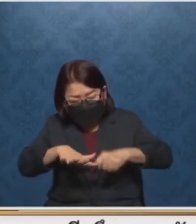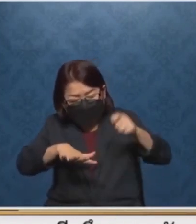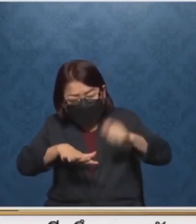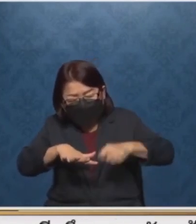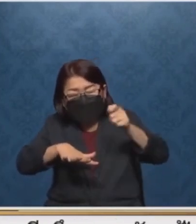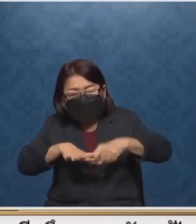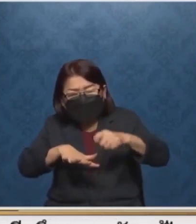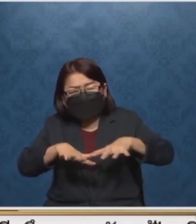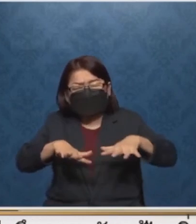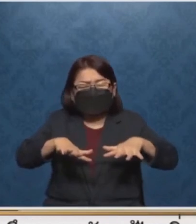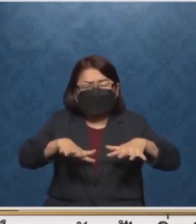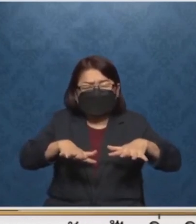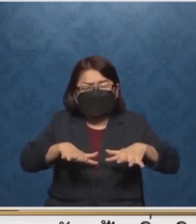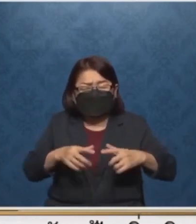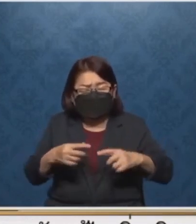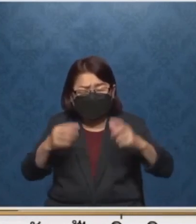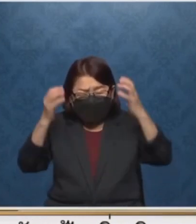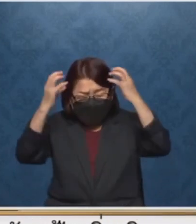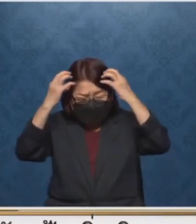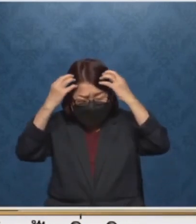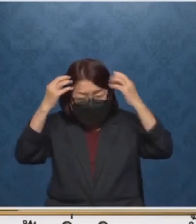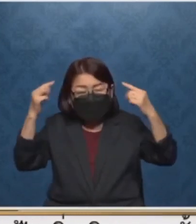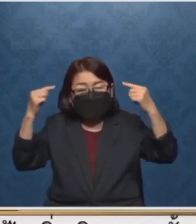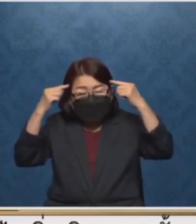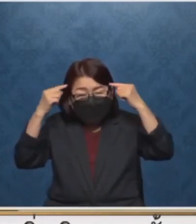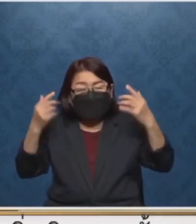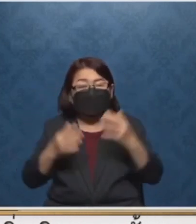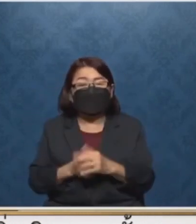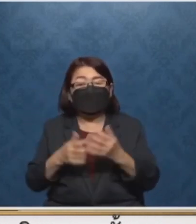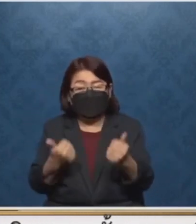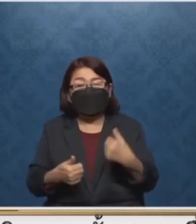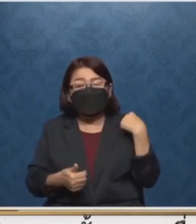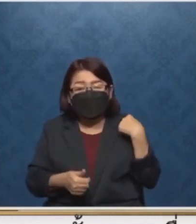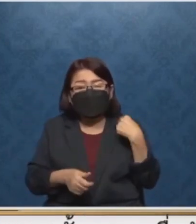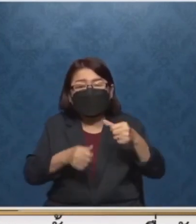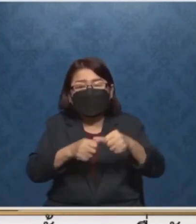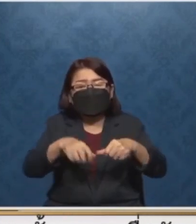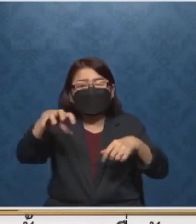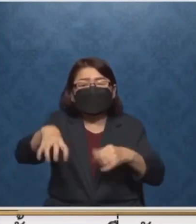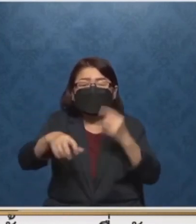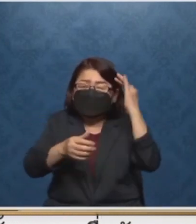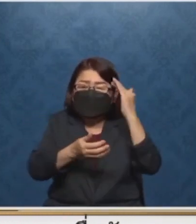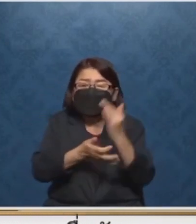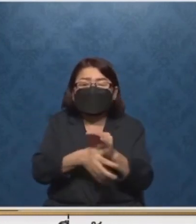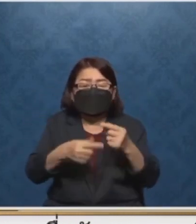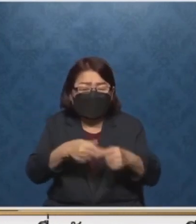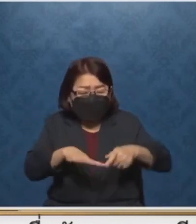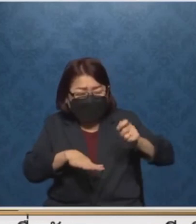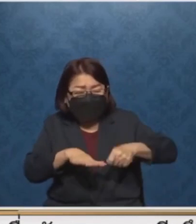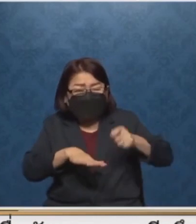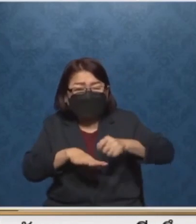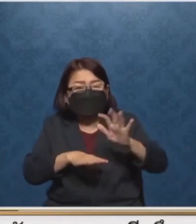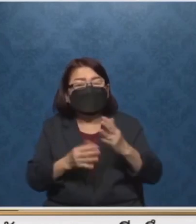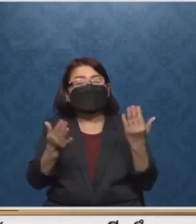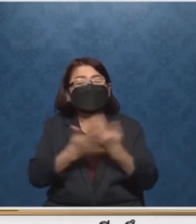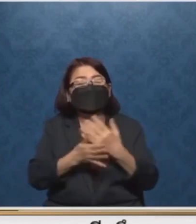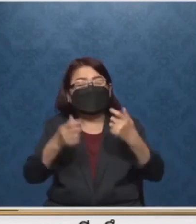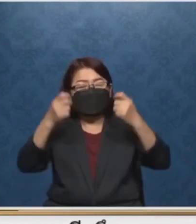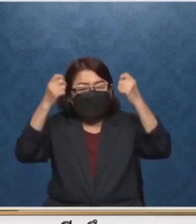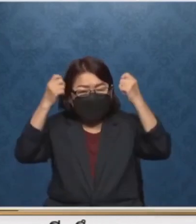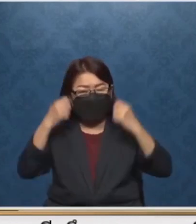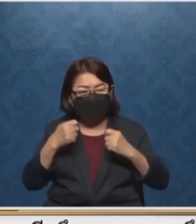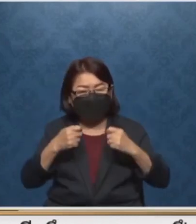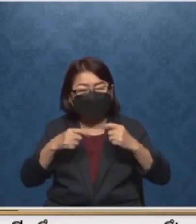นี้บนโรงพักเพียงแค่เปลี่ยนวิธีการเปลี่ยนอุปกรณ์ที่ใช้นะคะมาเป็นถุงดำเปลี่ยนอุป